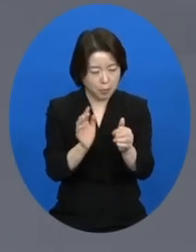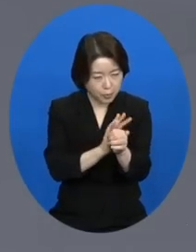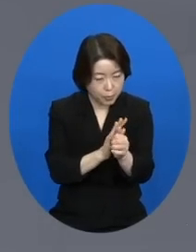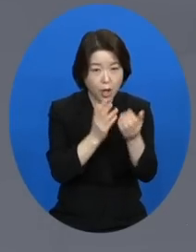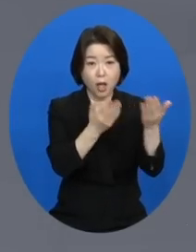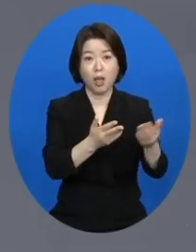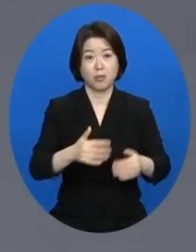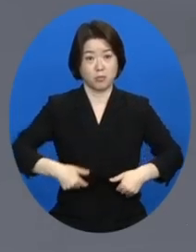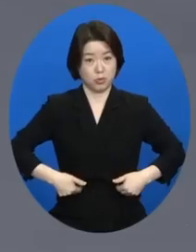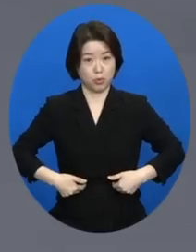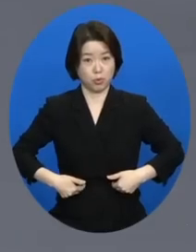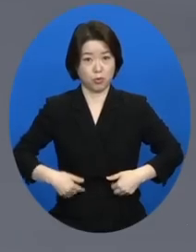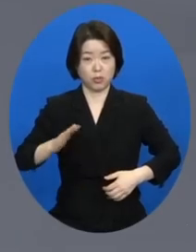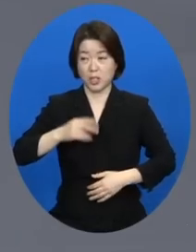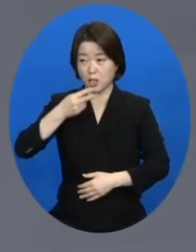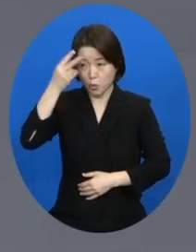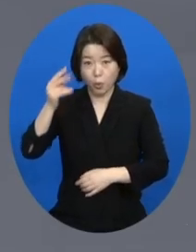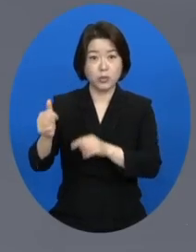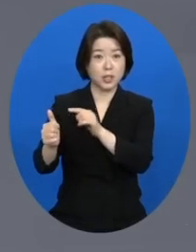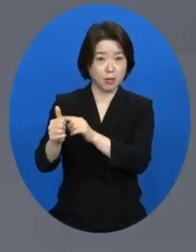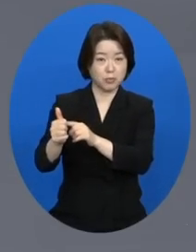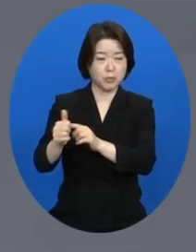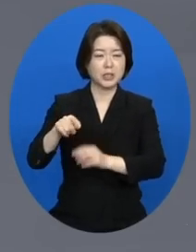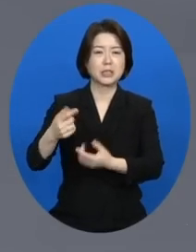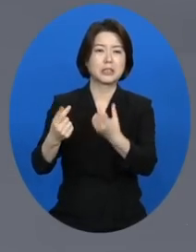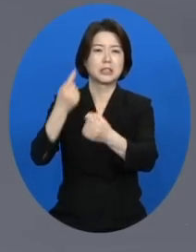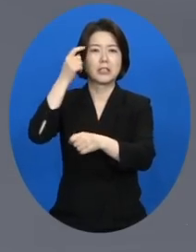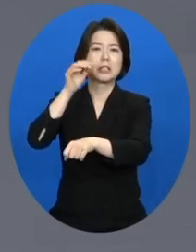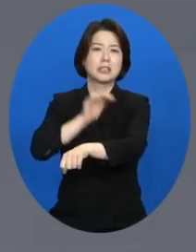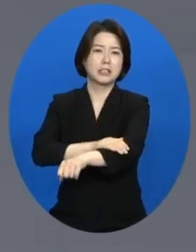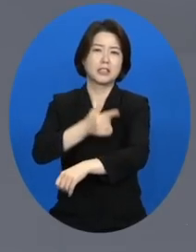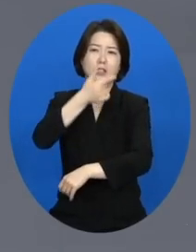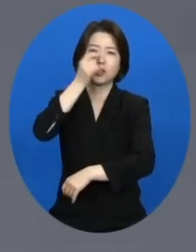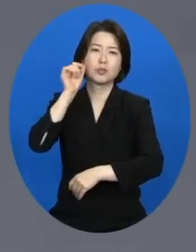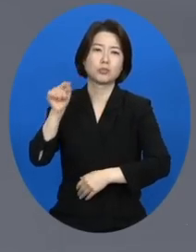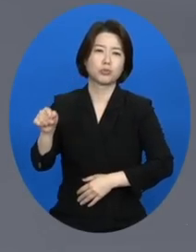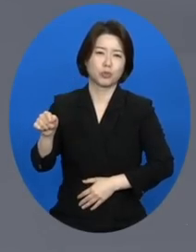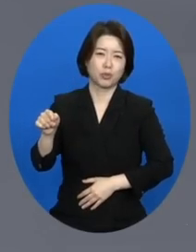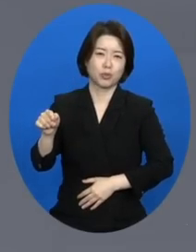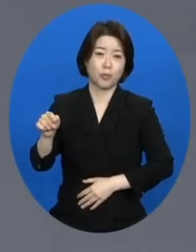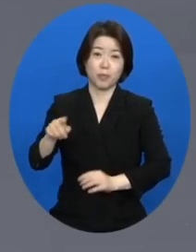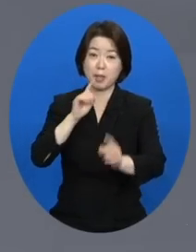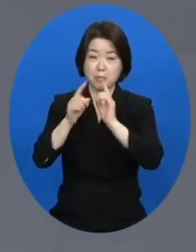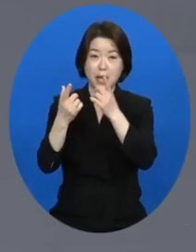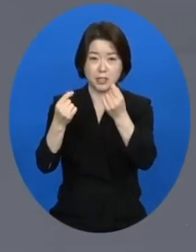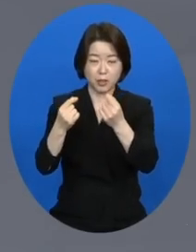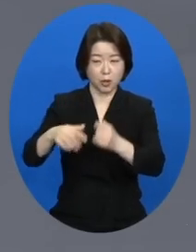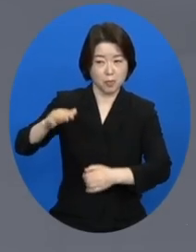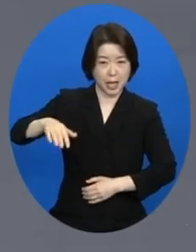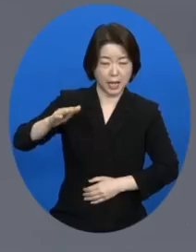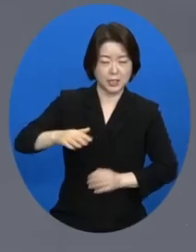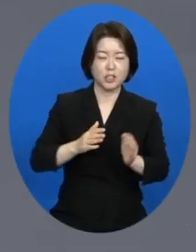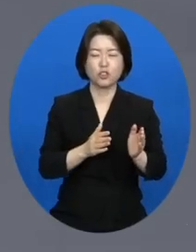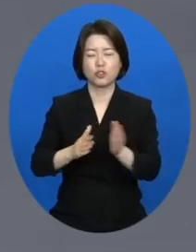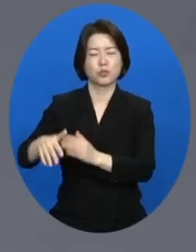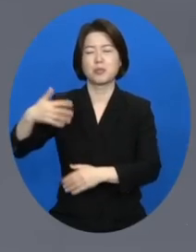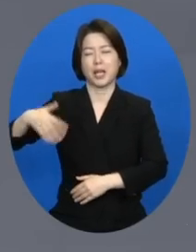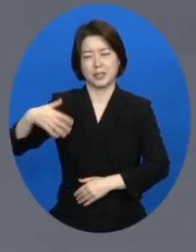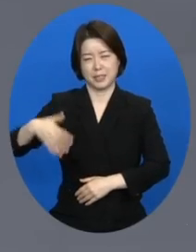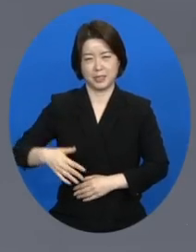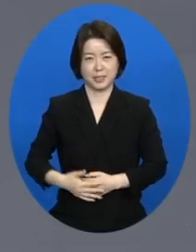되는데 요셉에게는 그런 지혜가 없었다는 거예요. 말씀드린 대로 아직 준비가 되지 못한